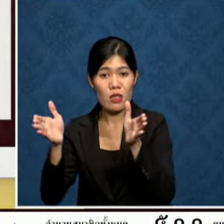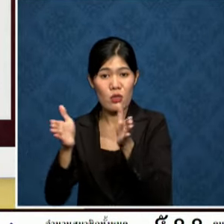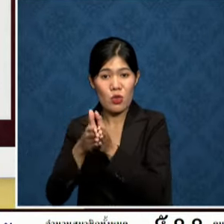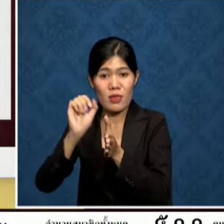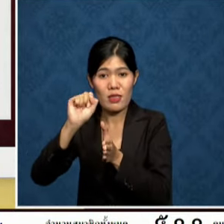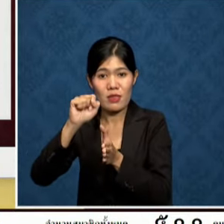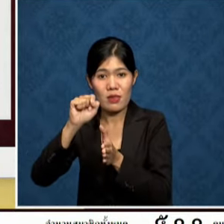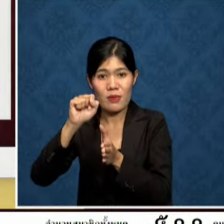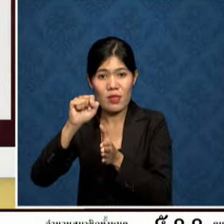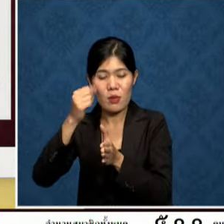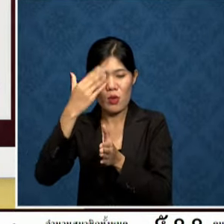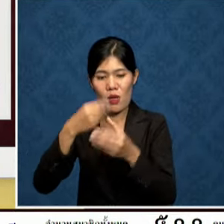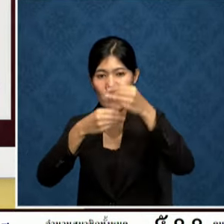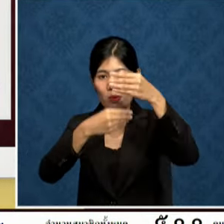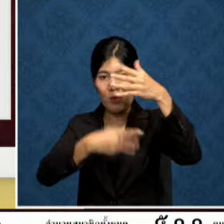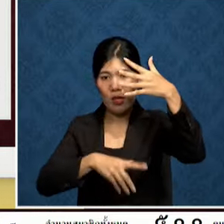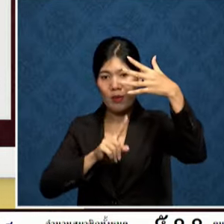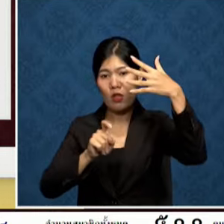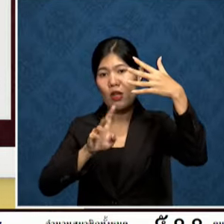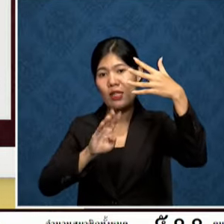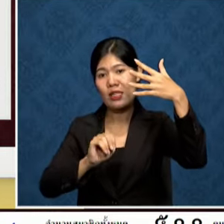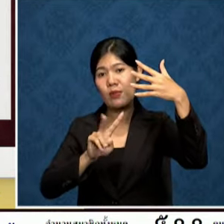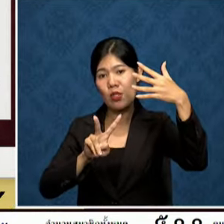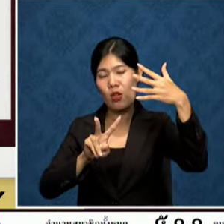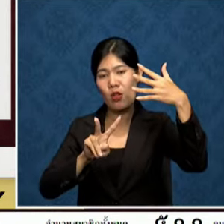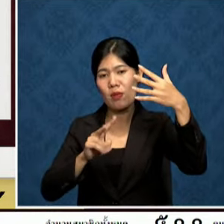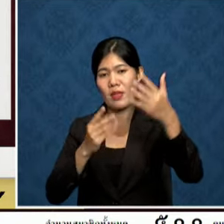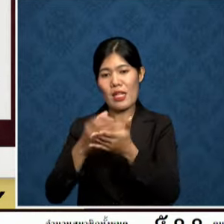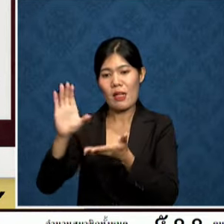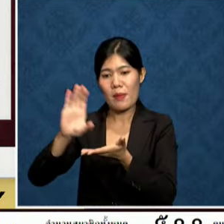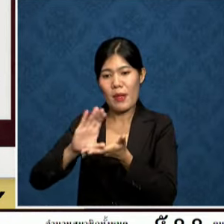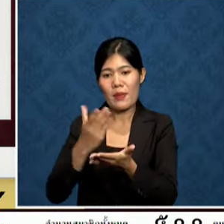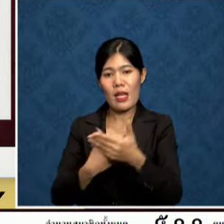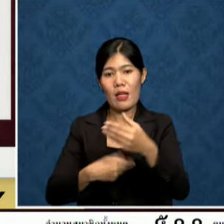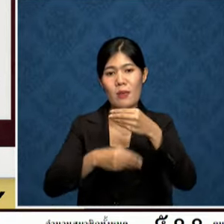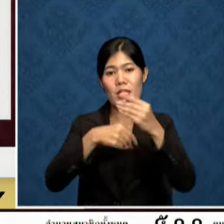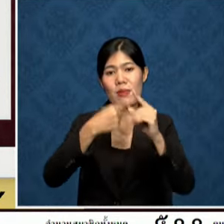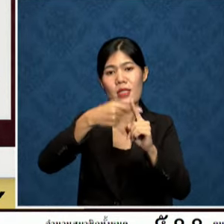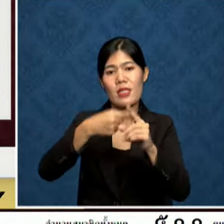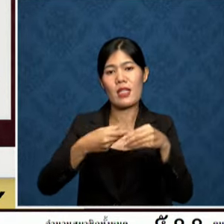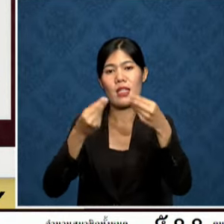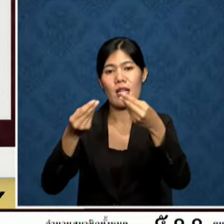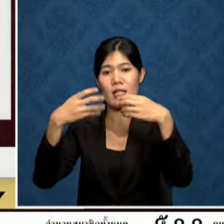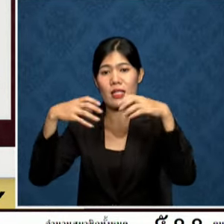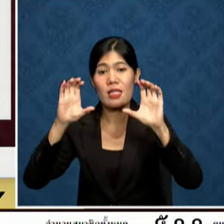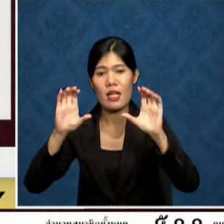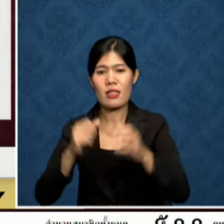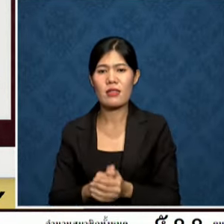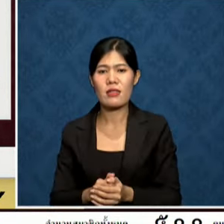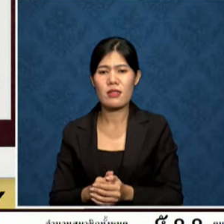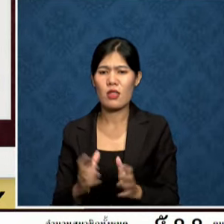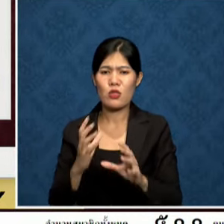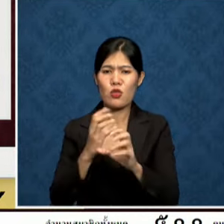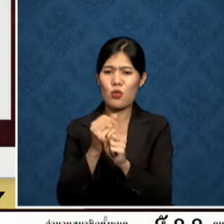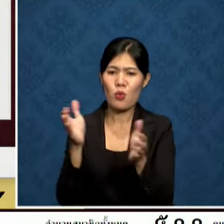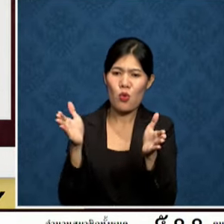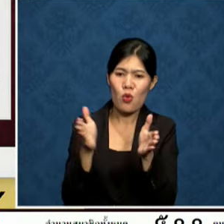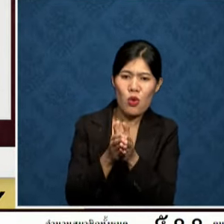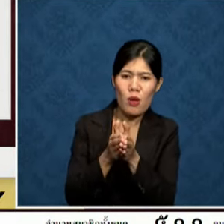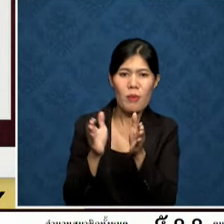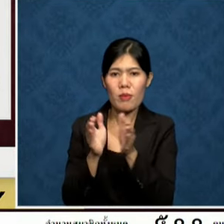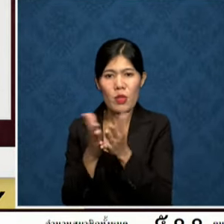142นโยบายเนี่ยมันคืองบเพิ่มเงินเดือนข้าราชการคะท่านประธานนะคะตกลงรวมอะไรไม่รวมอะไรมานะคะดันไม่แน่ใจเหมือนกันว่า